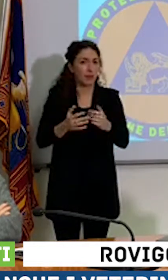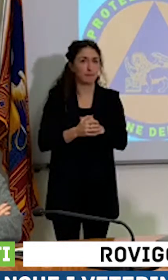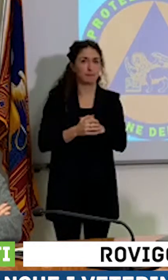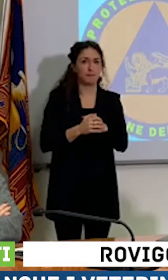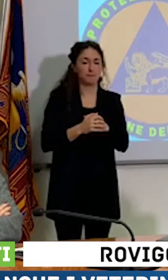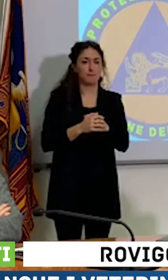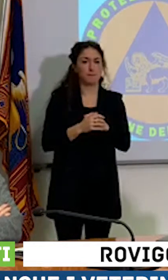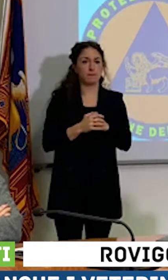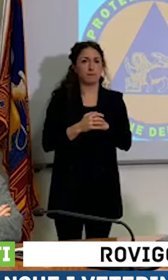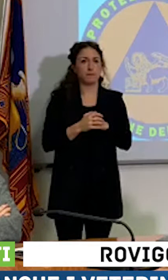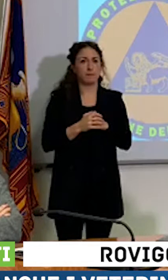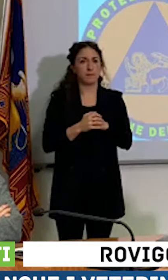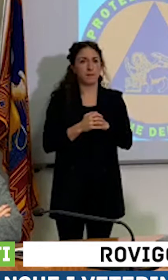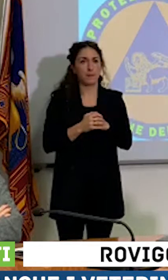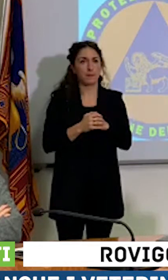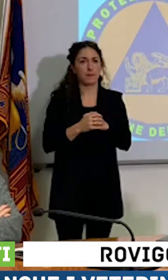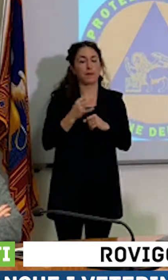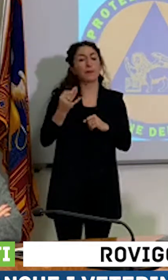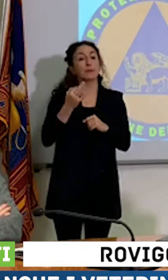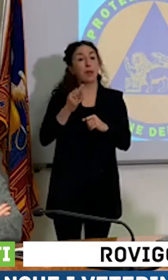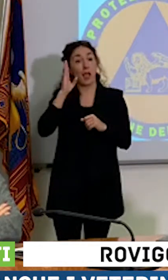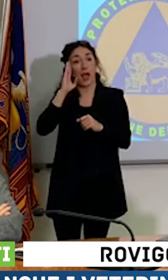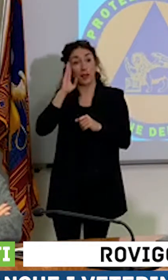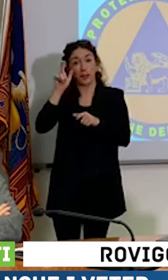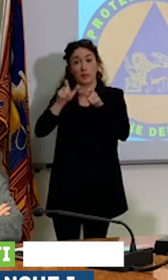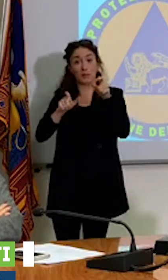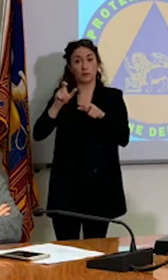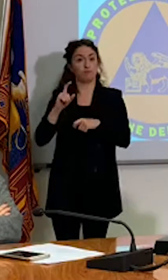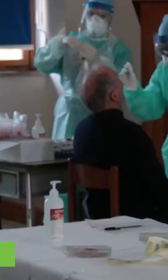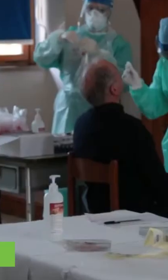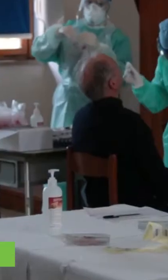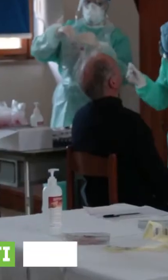ha sottolineato il governatore, e abbiamo bisogno dell'aiuto di tutti.